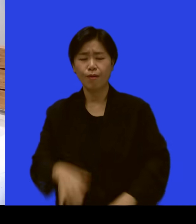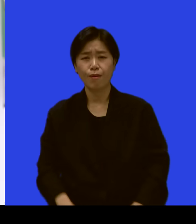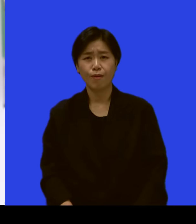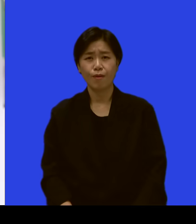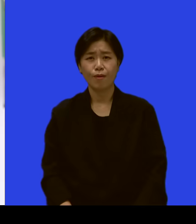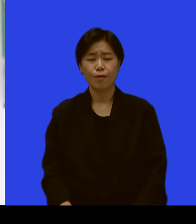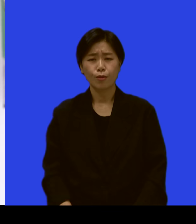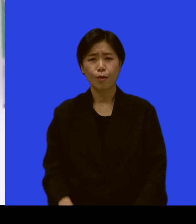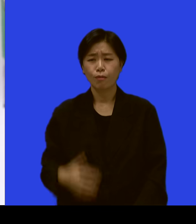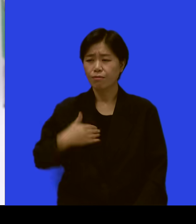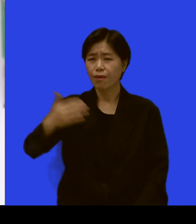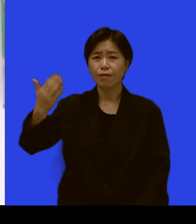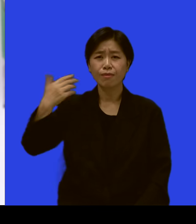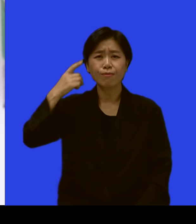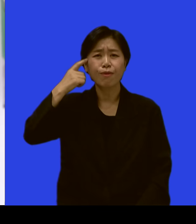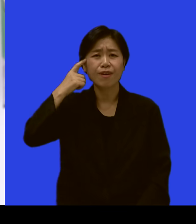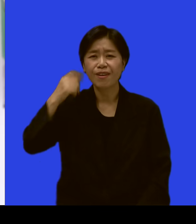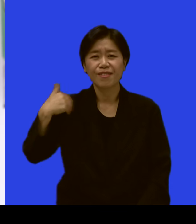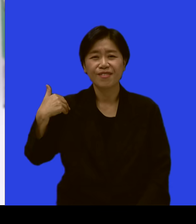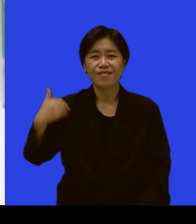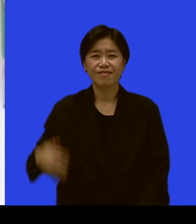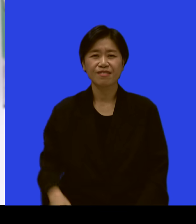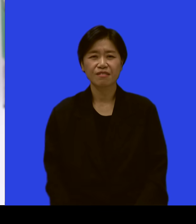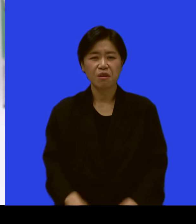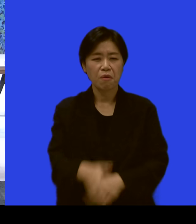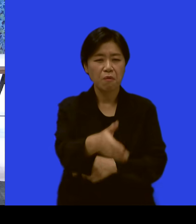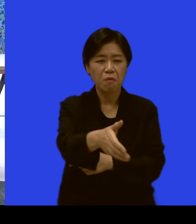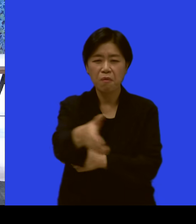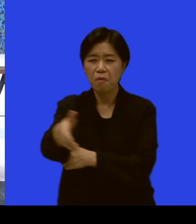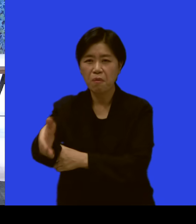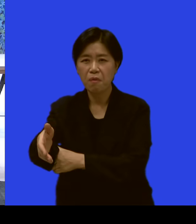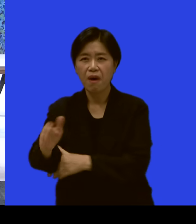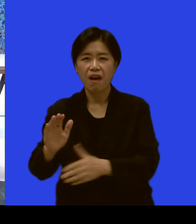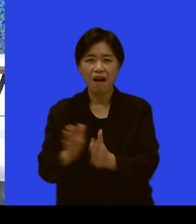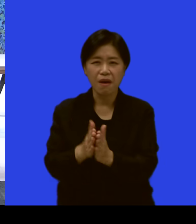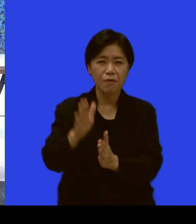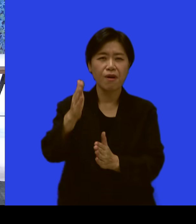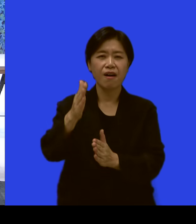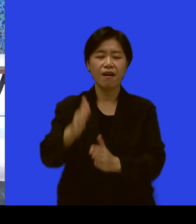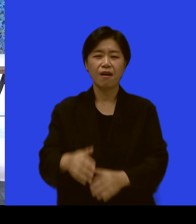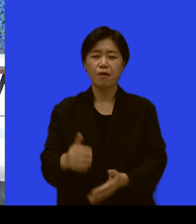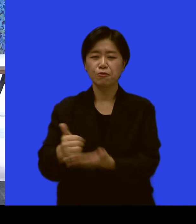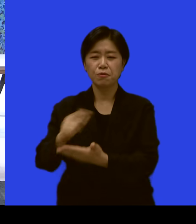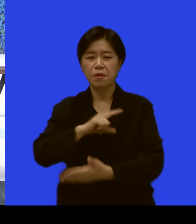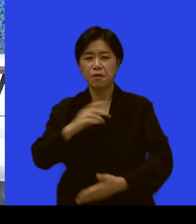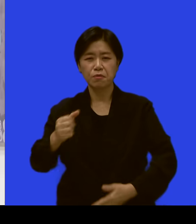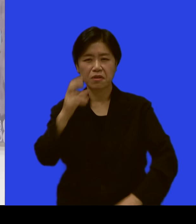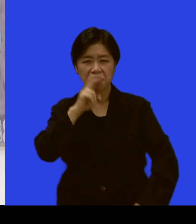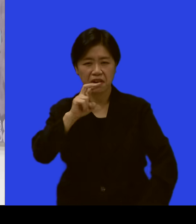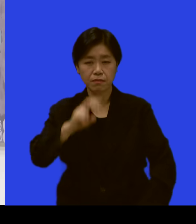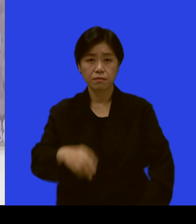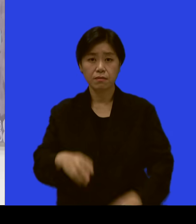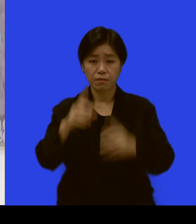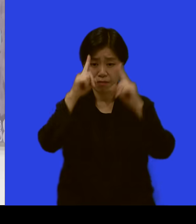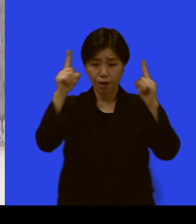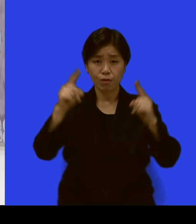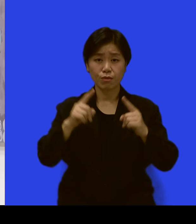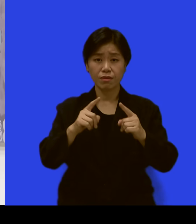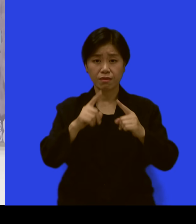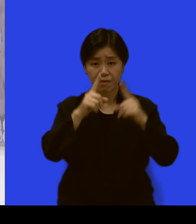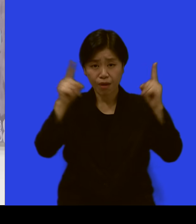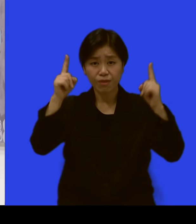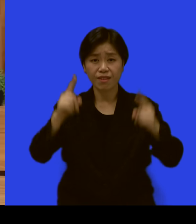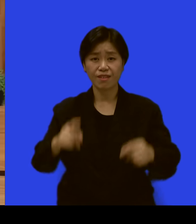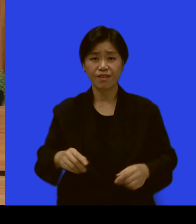그때는 예. 왜 그런지 모르겠어요. 그래서 할렐루야 주님의 이름을 뭐 찬양합니다. 뭐 이러면서 인사를 네네. 하고 다녔던 것 같아요. 네네. 1학년 신입생이. 네, 너무 지금 생각이